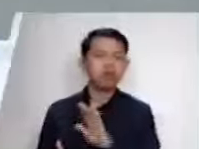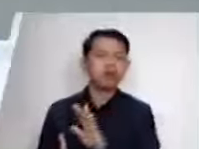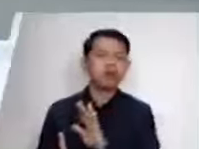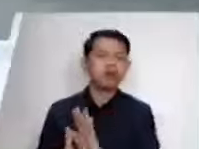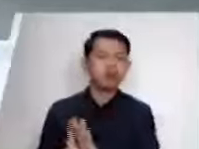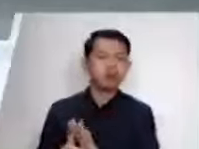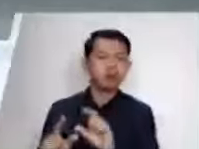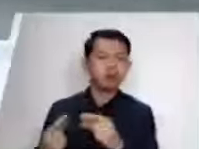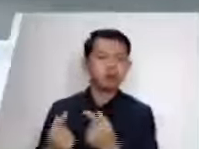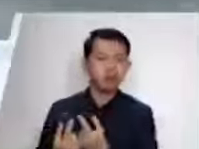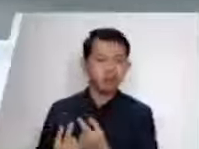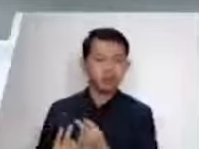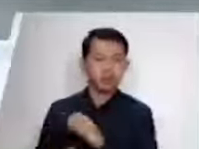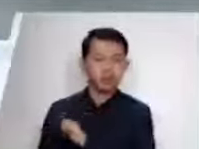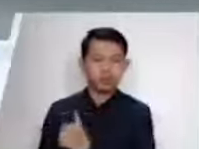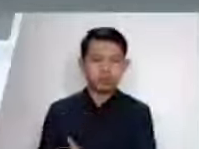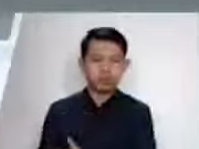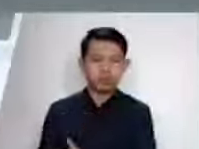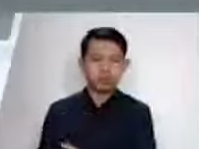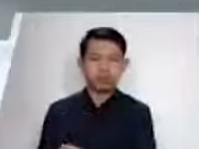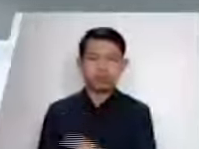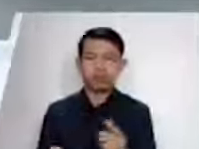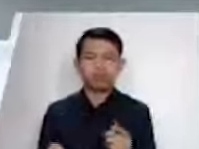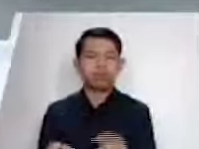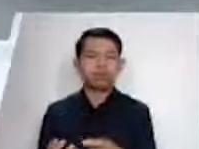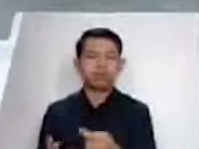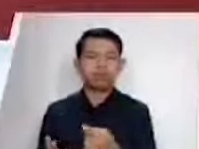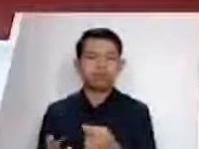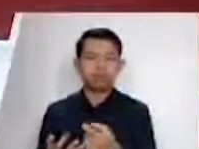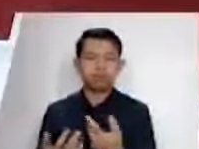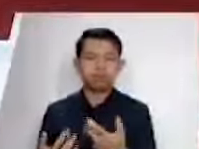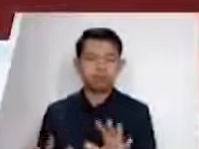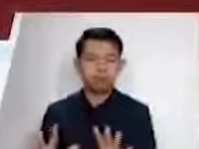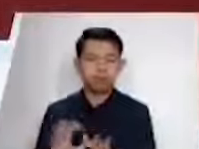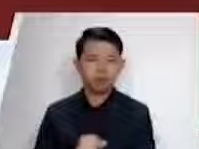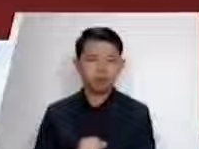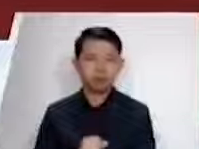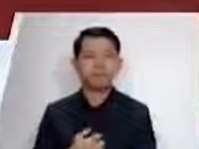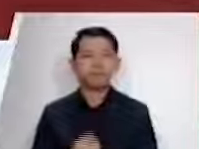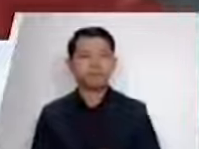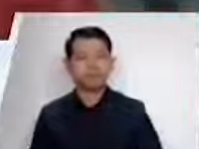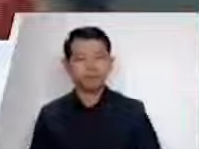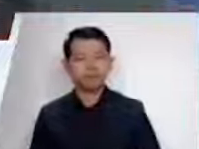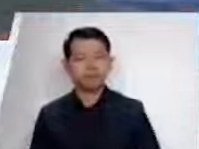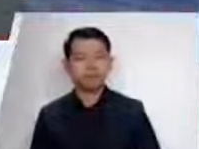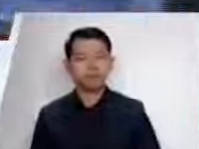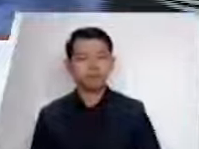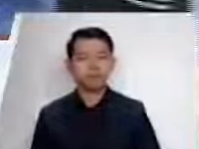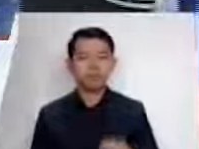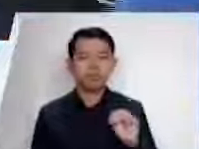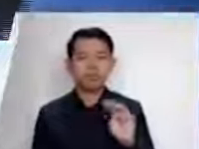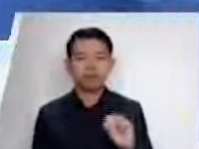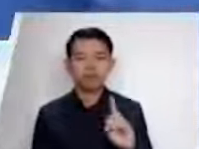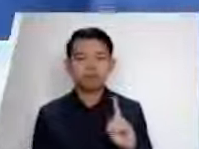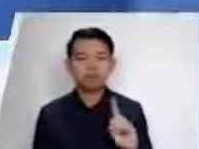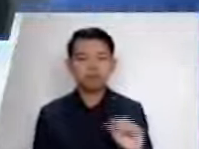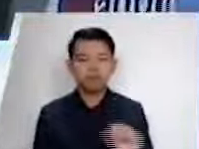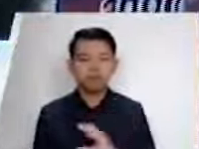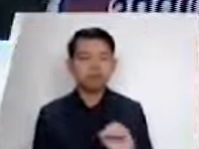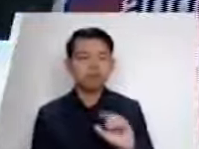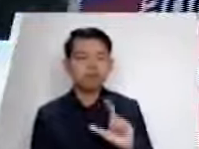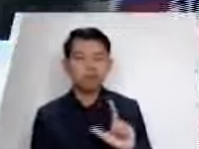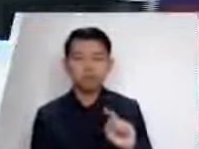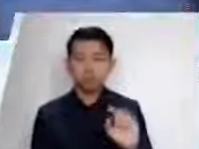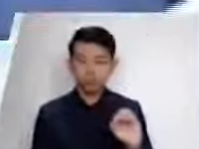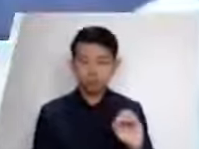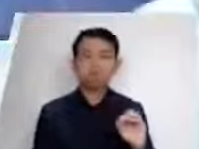kay LTFRB Chairman Attorney Chofi Luguadis III ay magpupulong na sila ng MMDA at ng LTO para plansahin ang